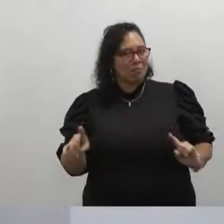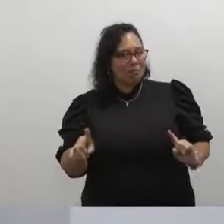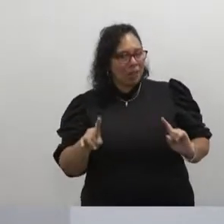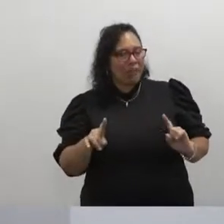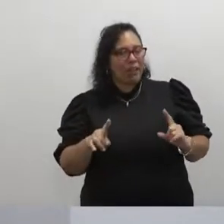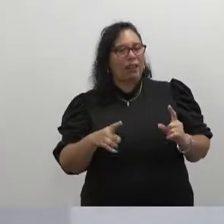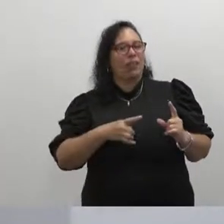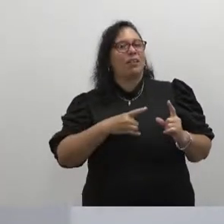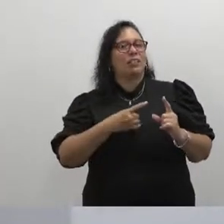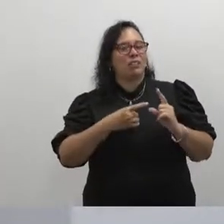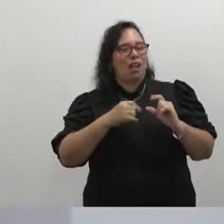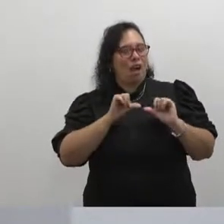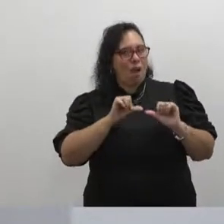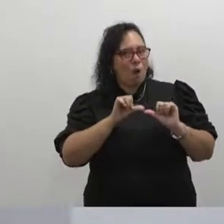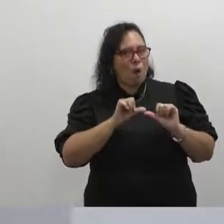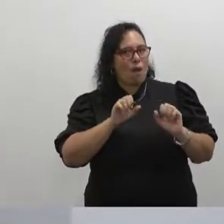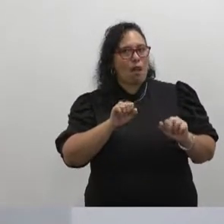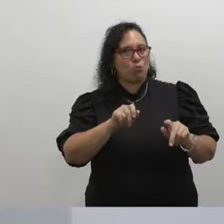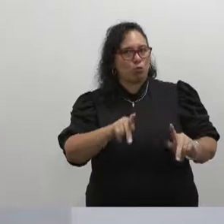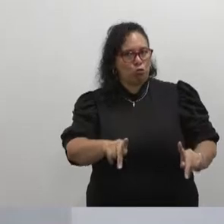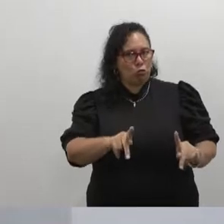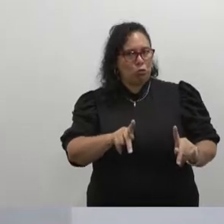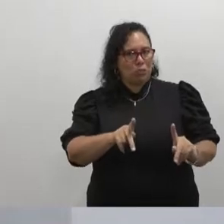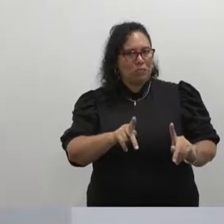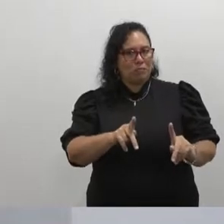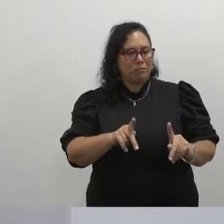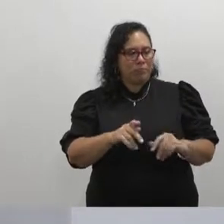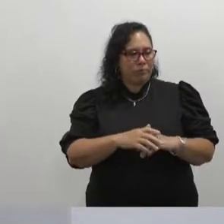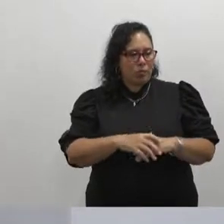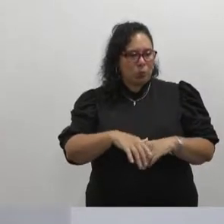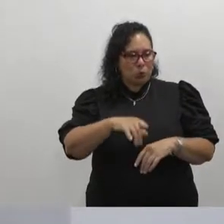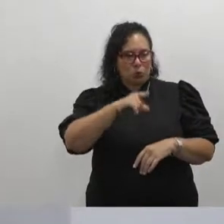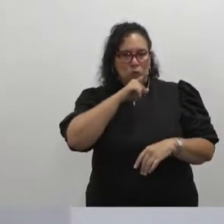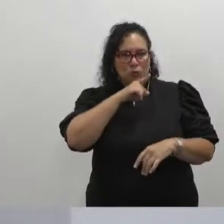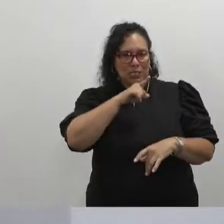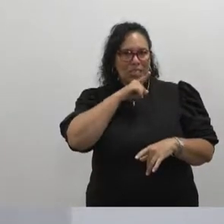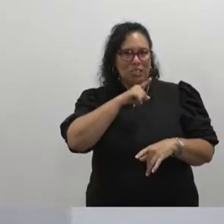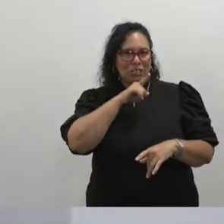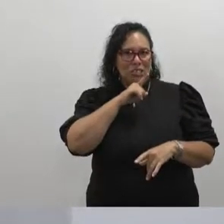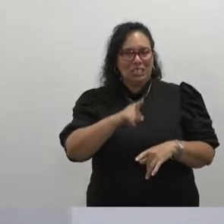nị cứ chia tầm nẹt tầm nong đại dương đang phơi chia bản to bản toạ